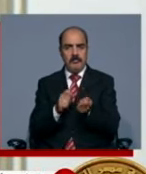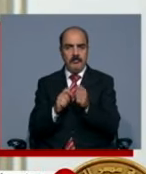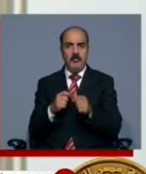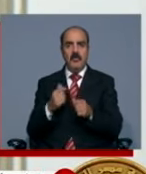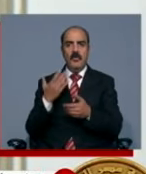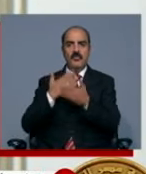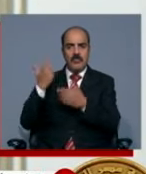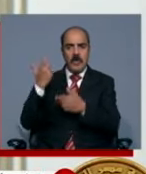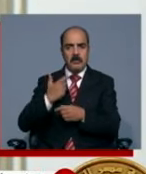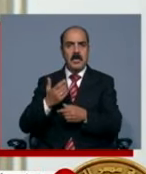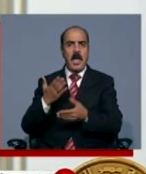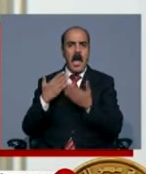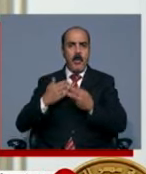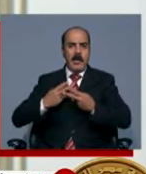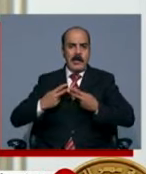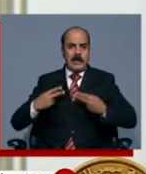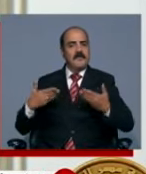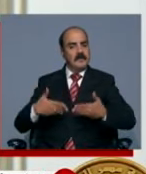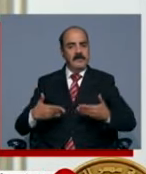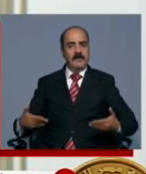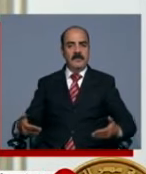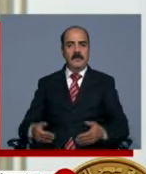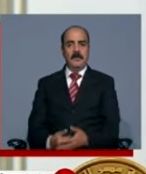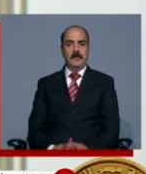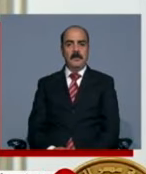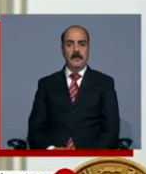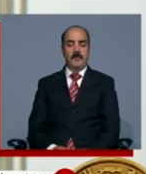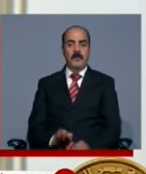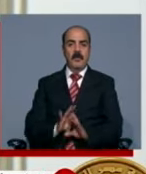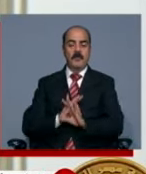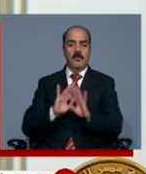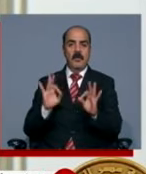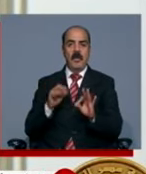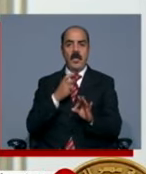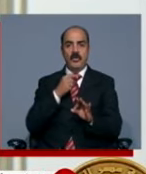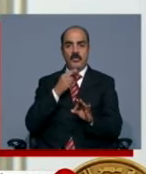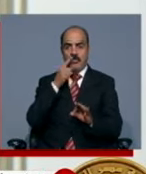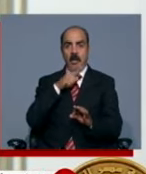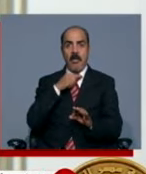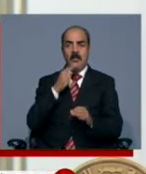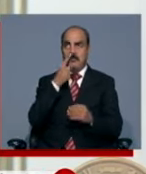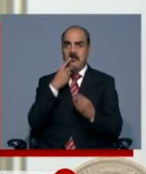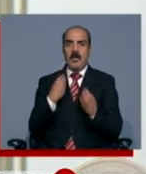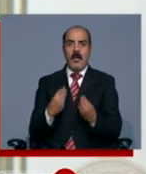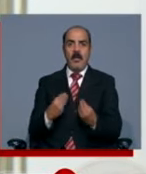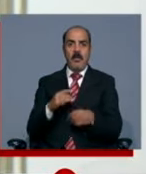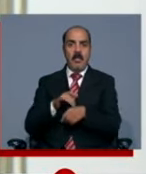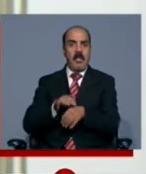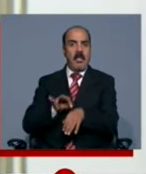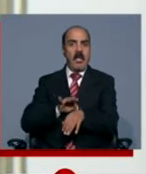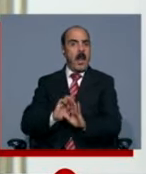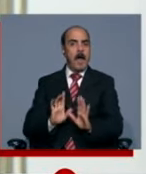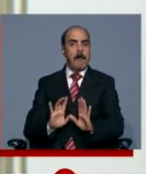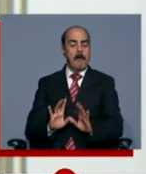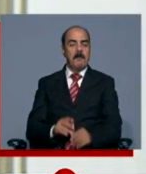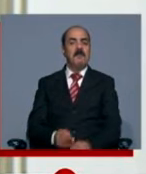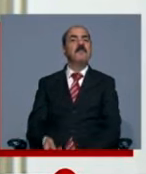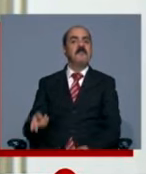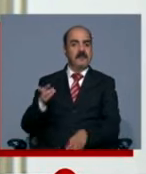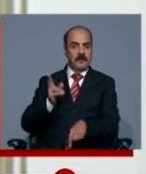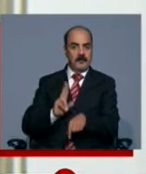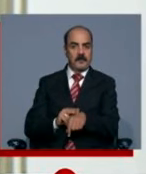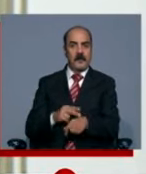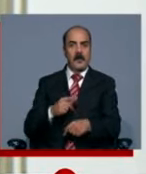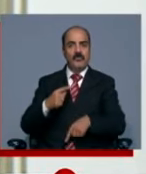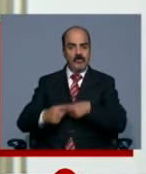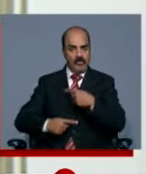الجديدة والمتجددة، لا سيما الهيدروجين الأخضر، بالإضافة إلى